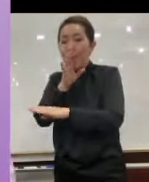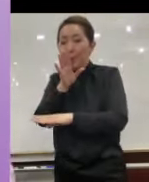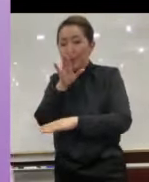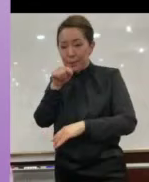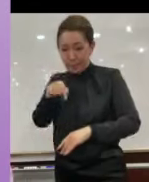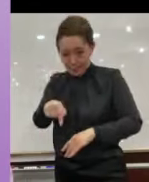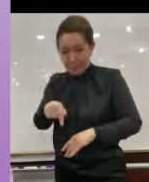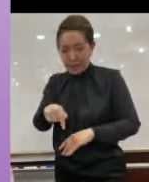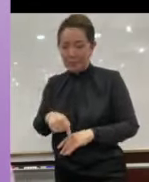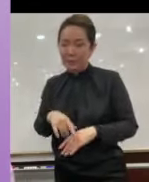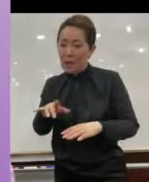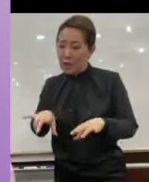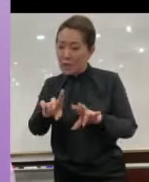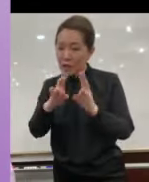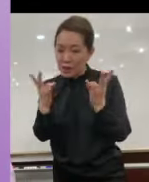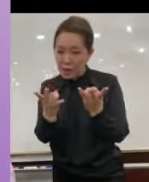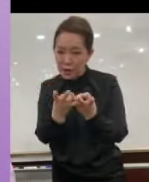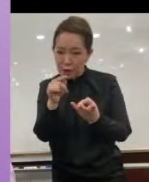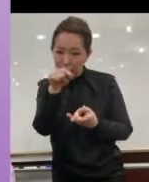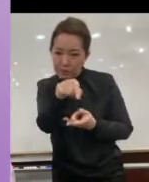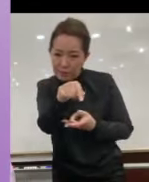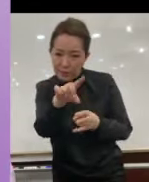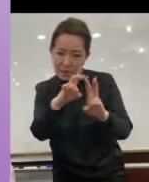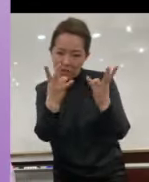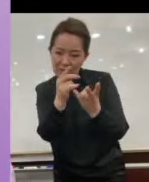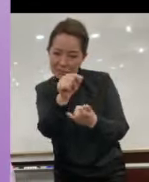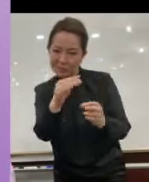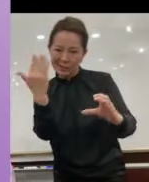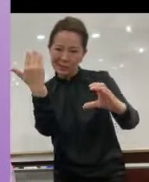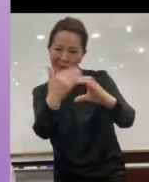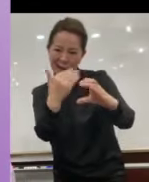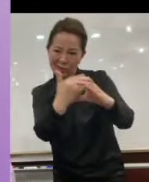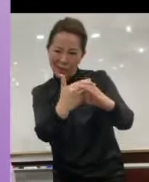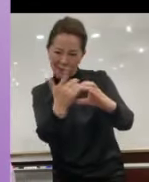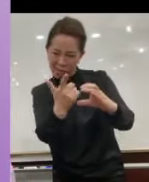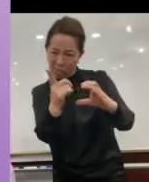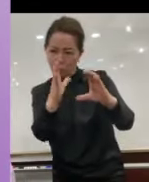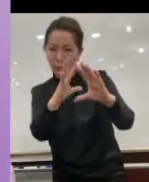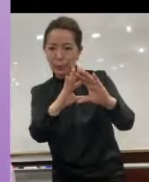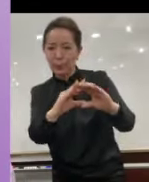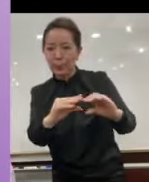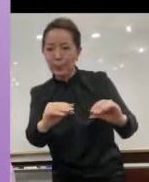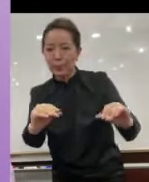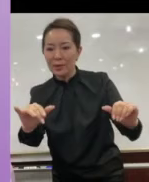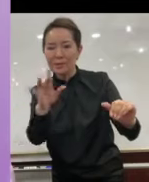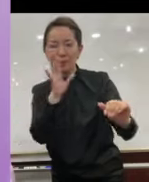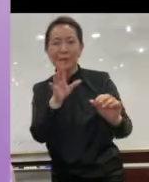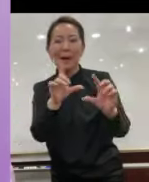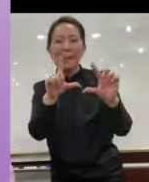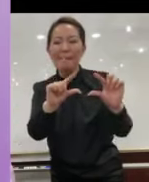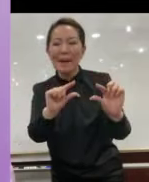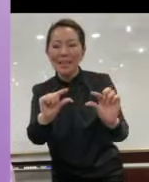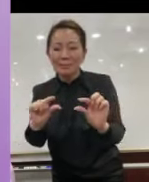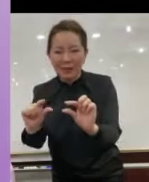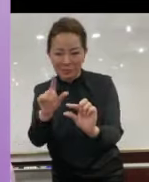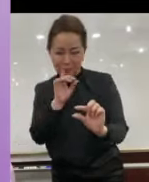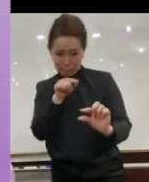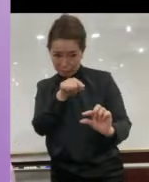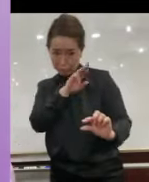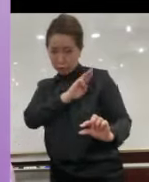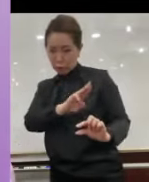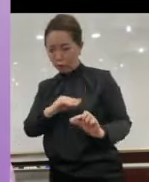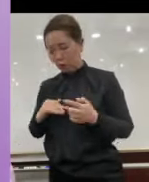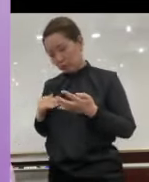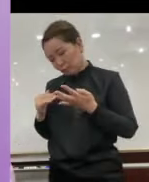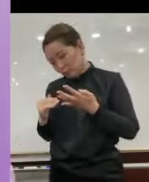энэ нийгэмд байгаа саад бэрхшээлийг багасгах гэдэг тал дээр бол тодорхой хэмжээний алхам дөхөрсөн